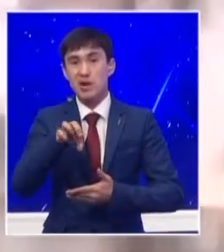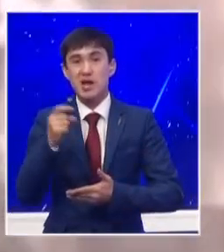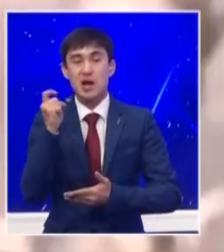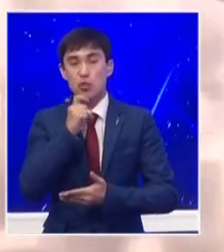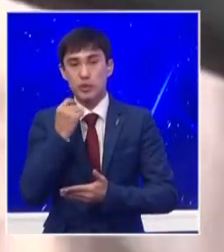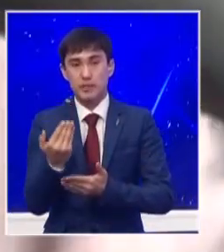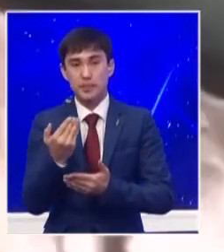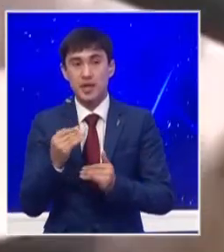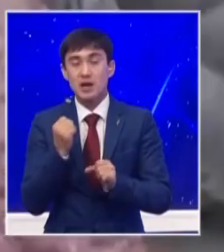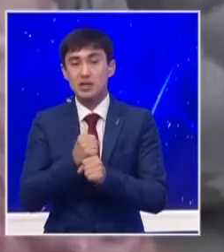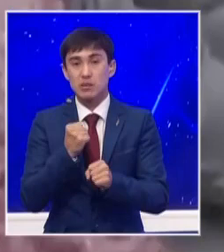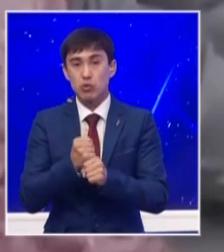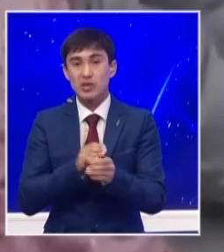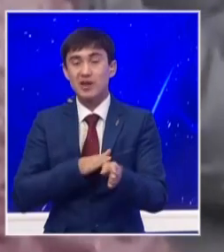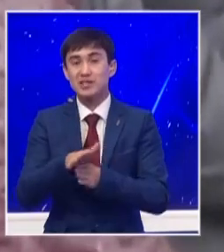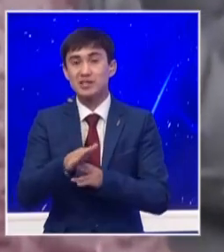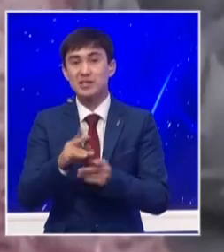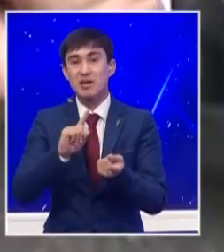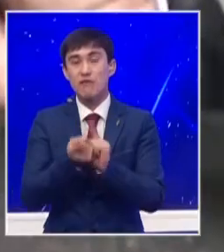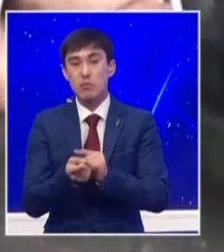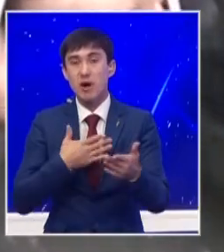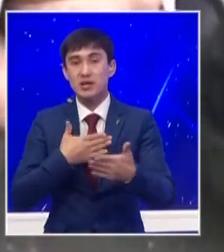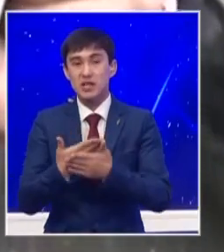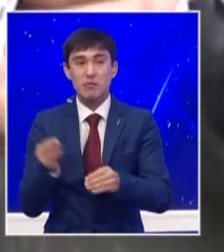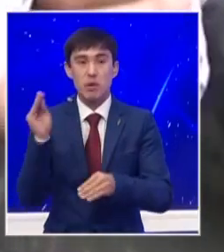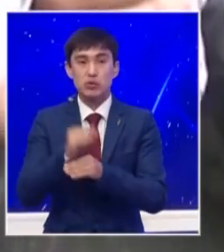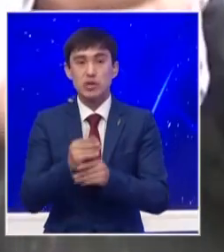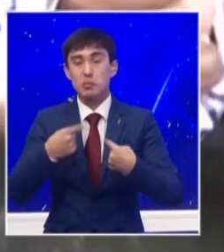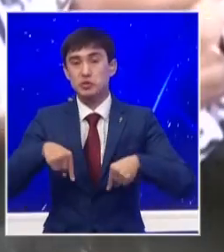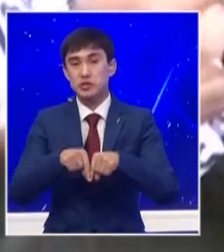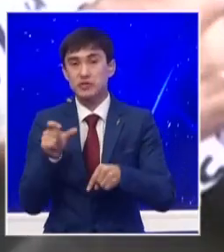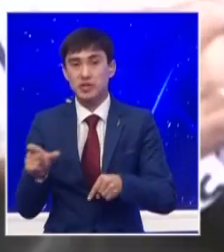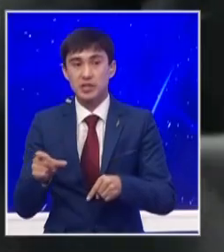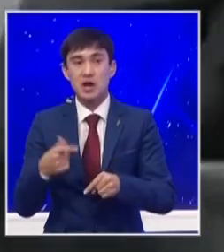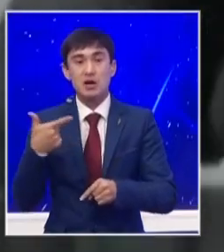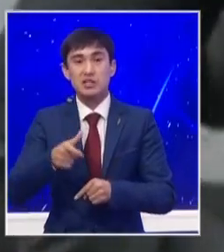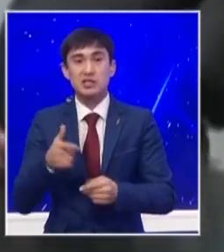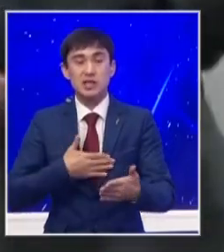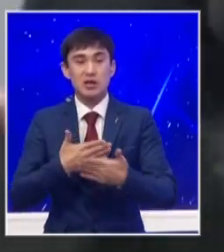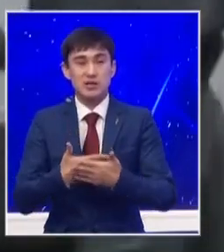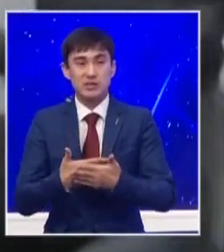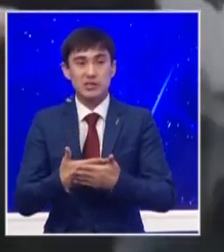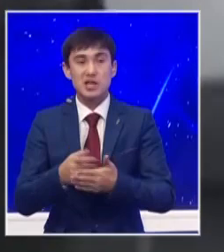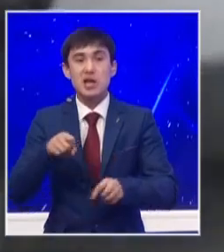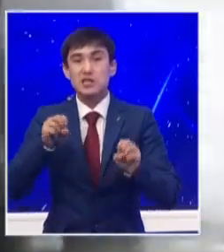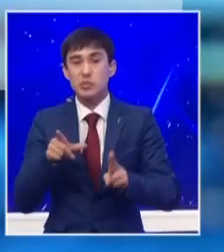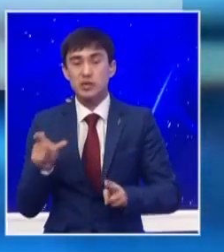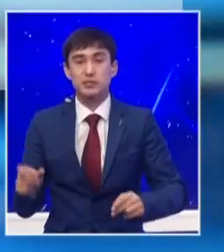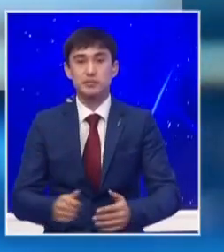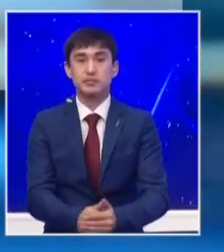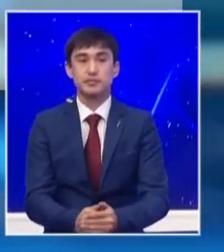экономики к разработке и реализации реформ активно подключились общественники гражданские активисты и